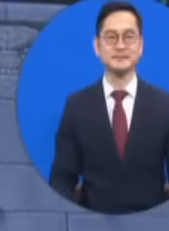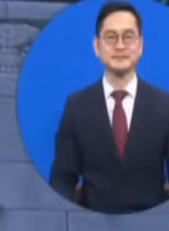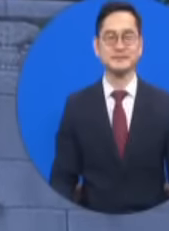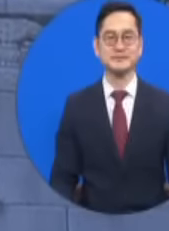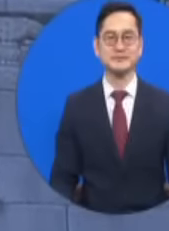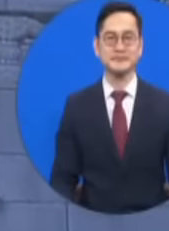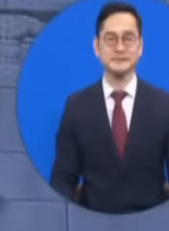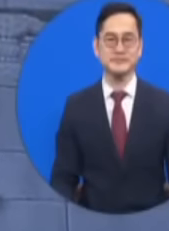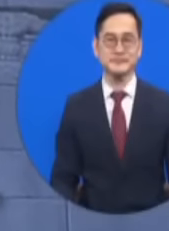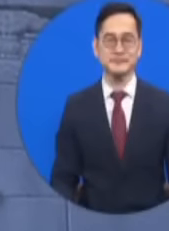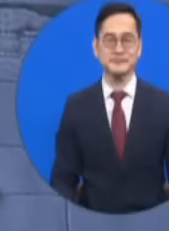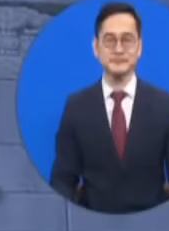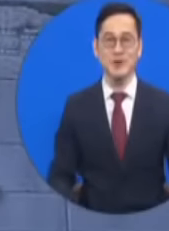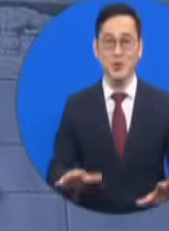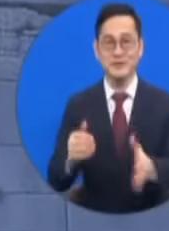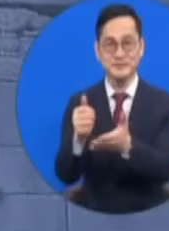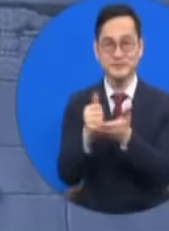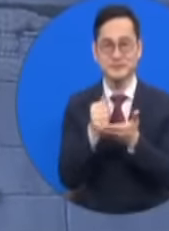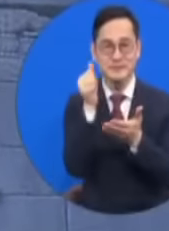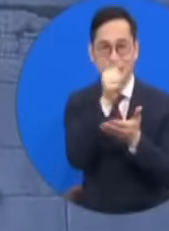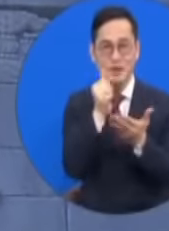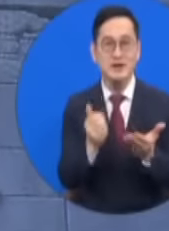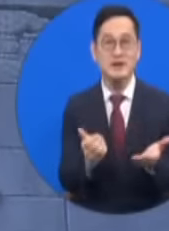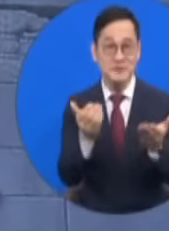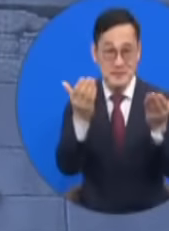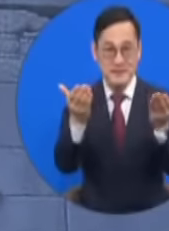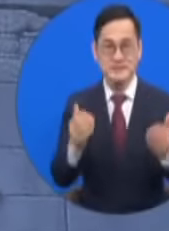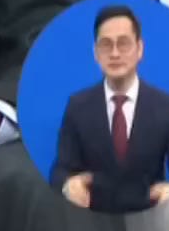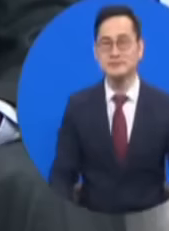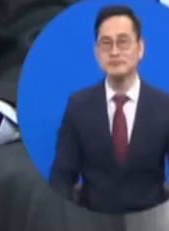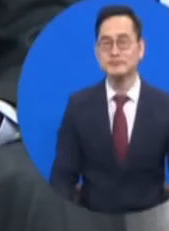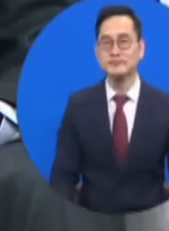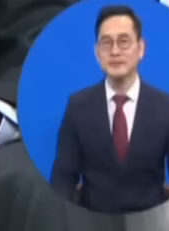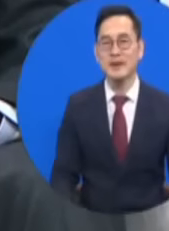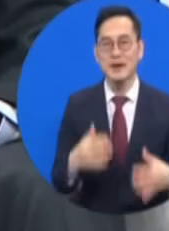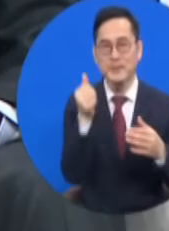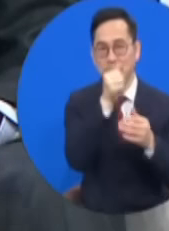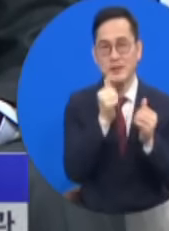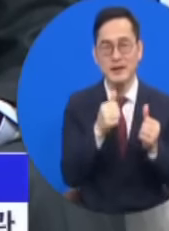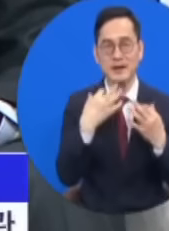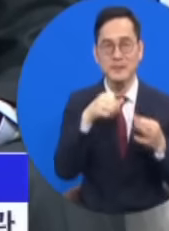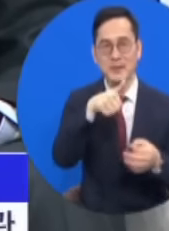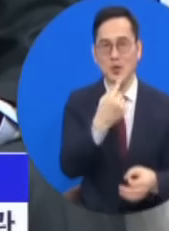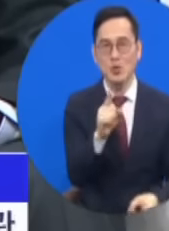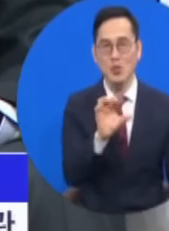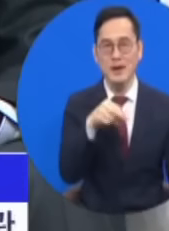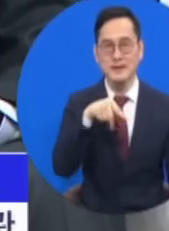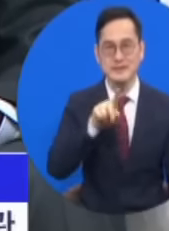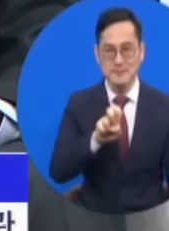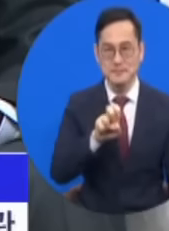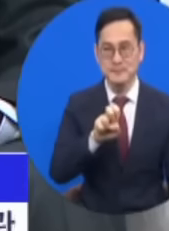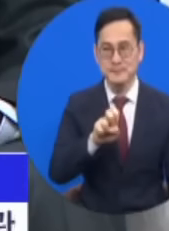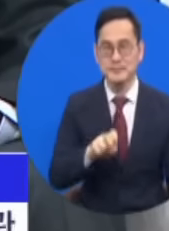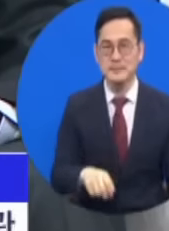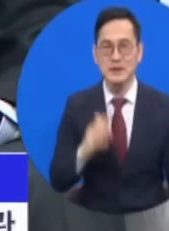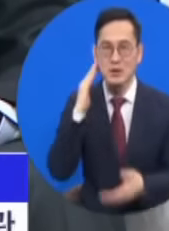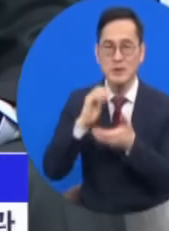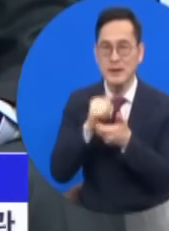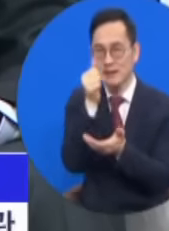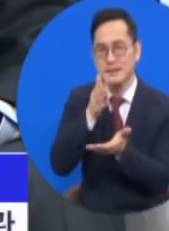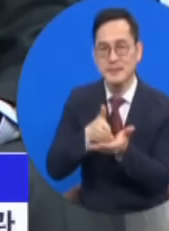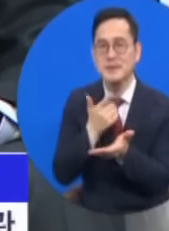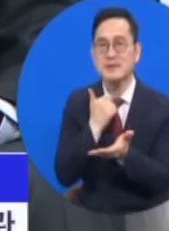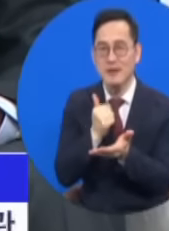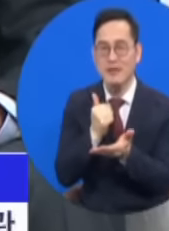총선 하루 전 함께하신 분들 소개해드리겠습니다. 검사 출신의 김광삼 변호사님, 청와대 대변인 문체부 차관을